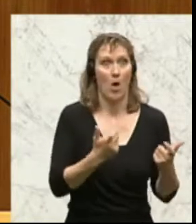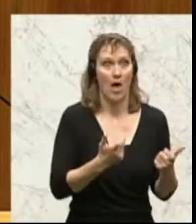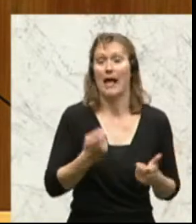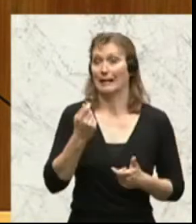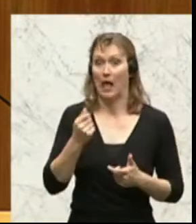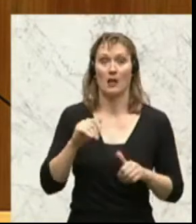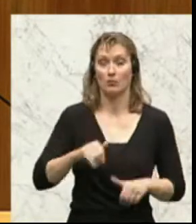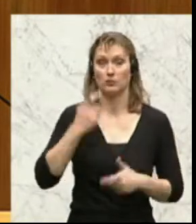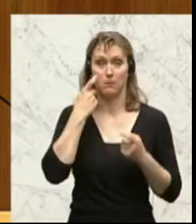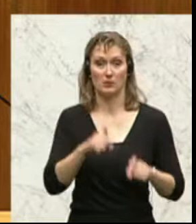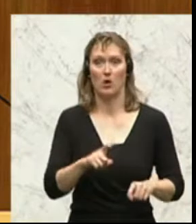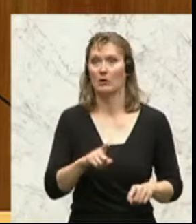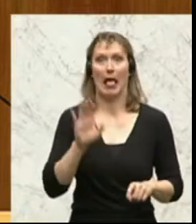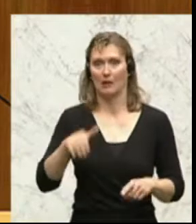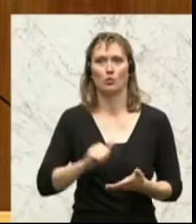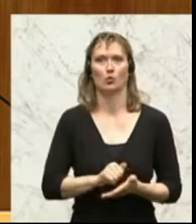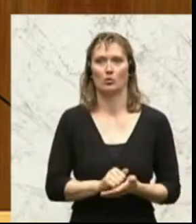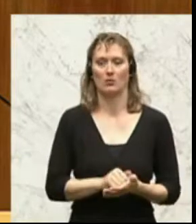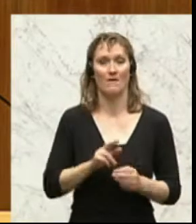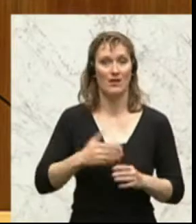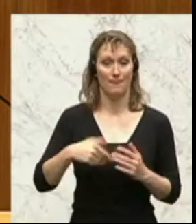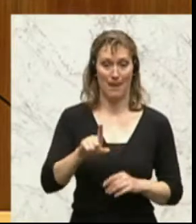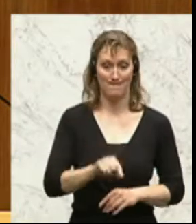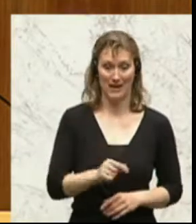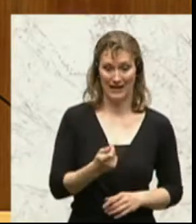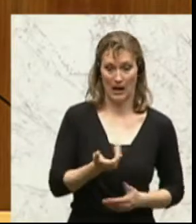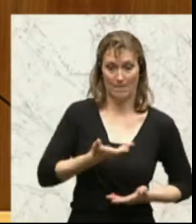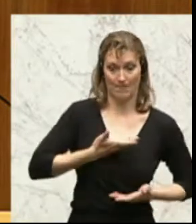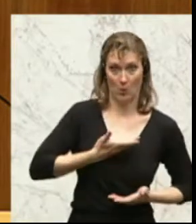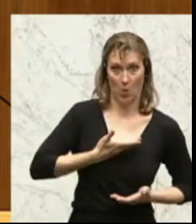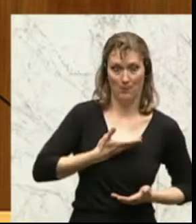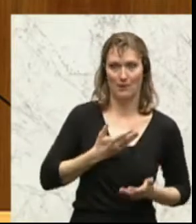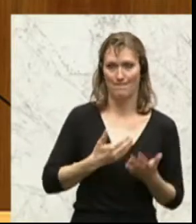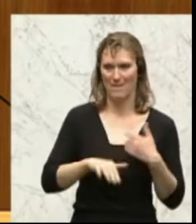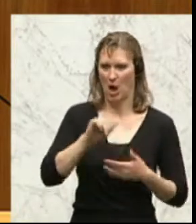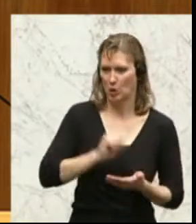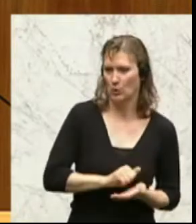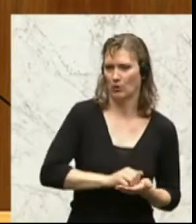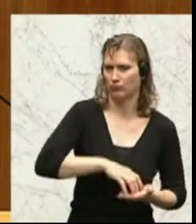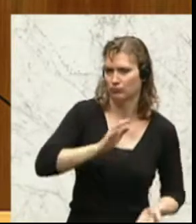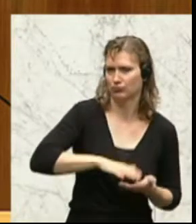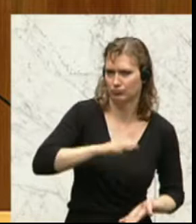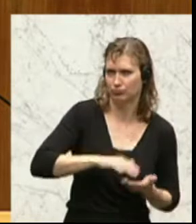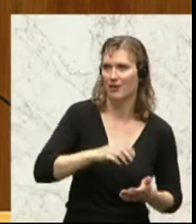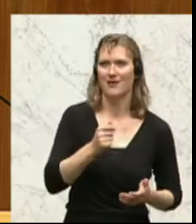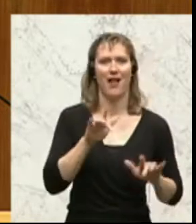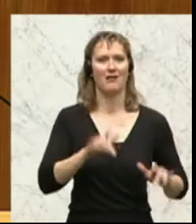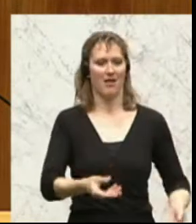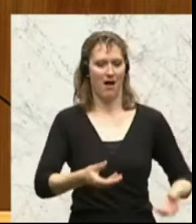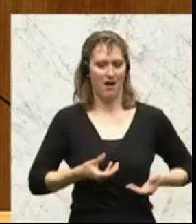dann gedruckt. Und je billiger das Geld zu haben ist, also je mehr gedruckt wird, umso mehr Geld ist da,